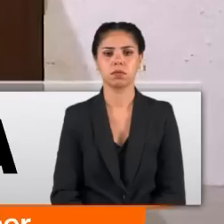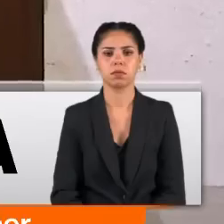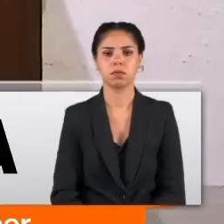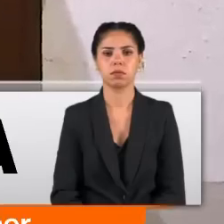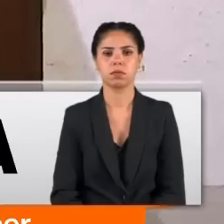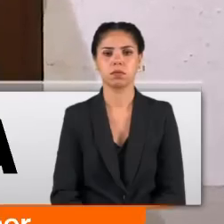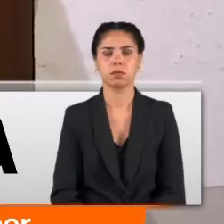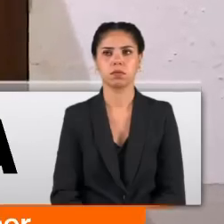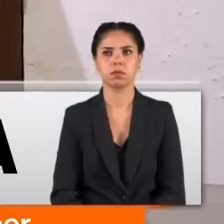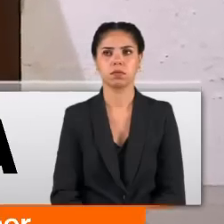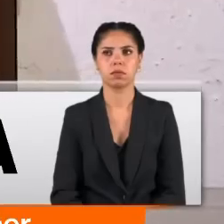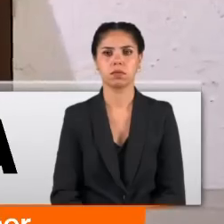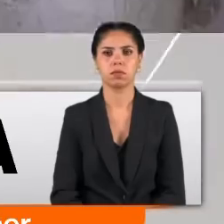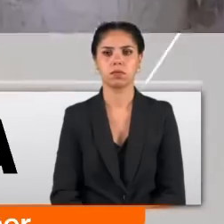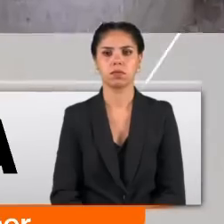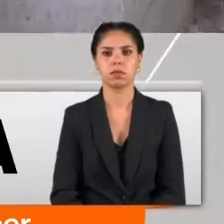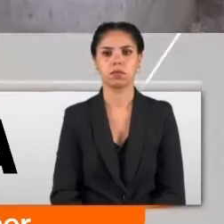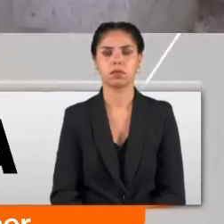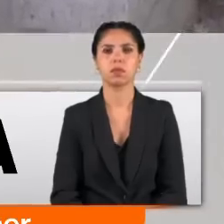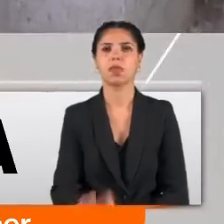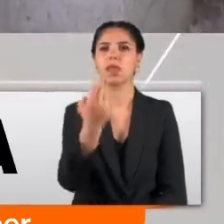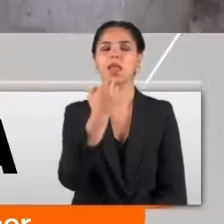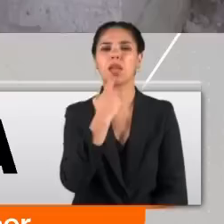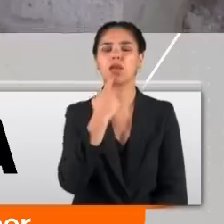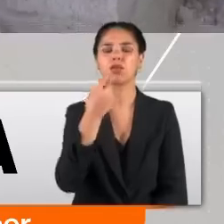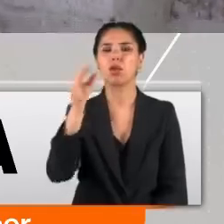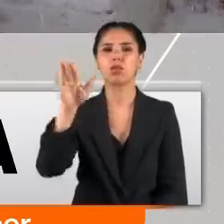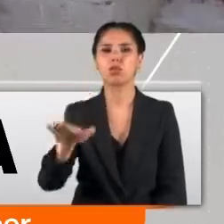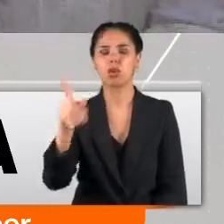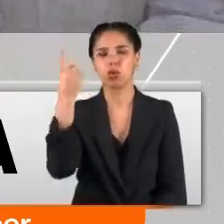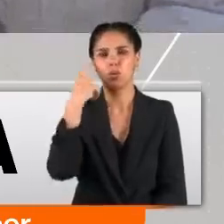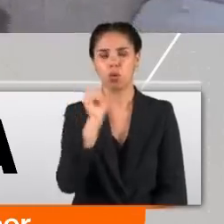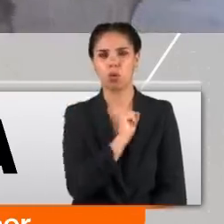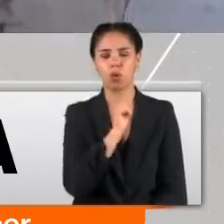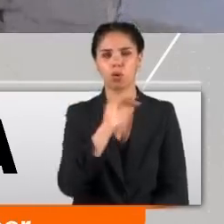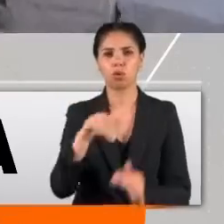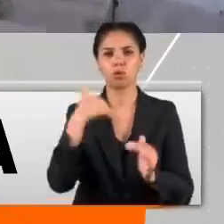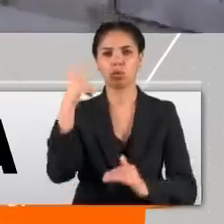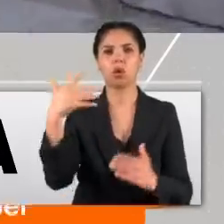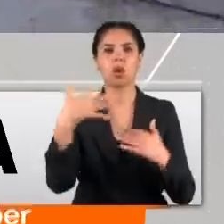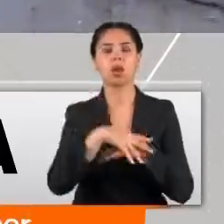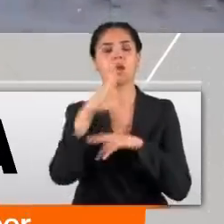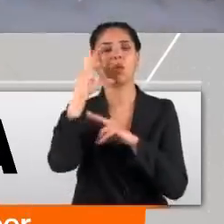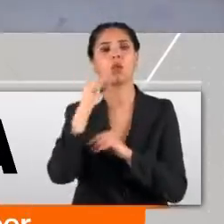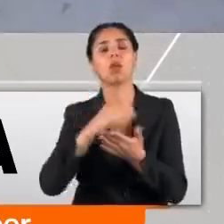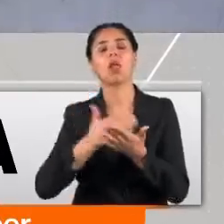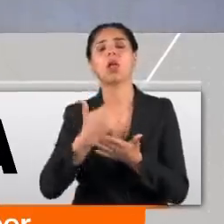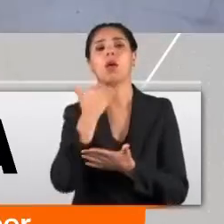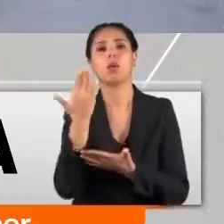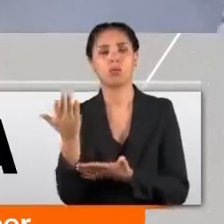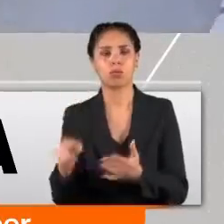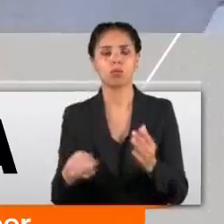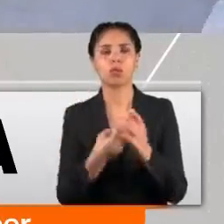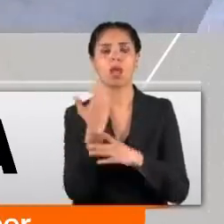Şey diyor, hiçbir şey söylemedi bize diyor. 7 yaşındaki Mert dün yaşadığı o dehşetin ardından gece uyuyamadı ve bugün